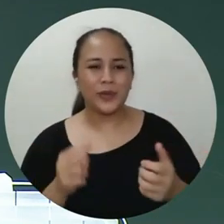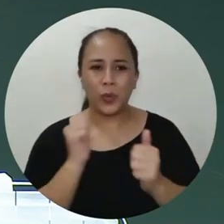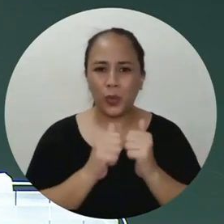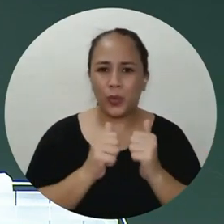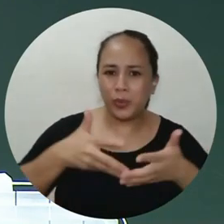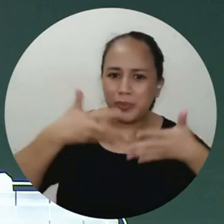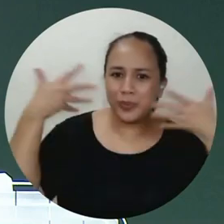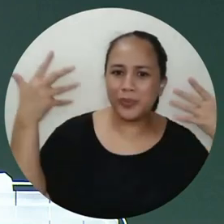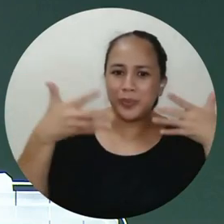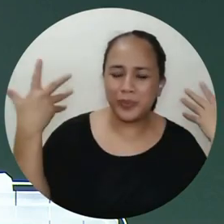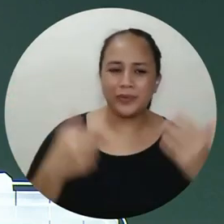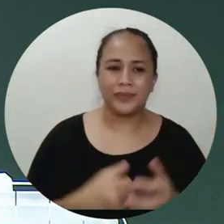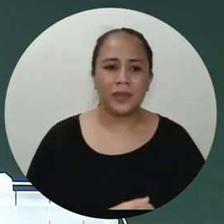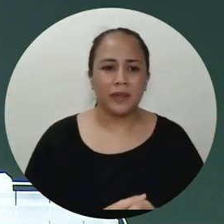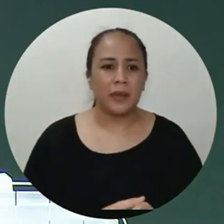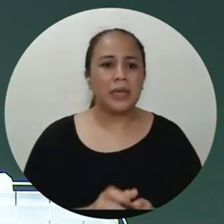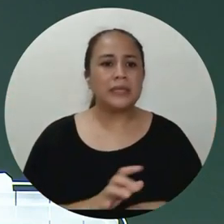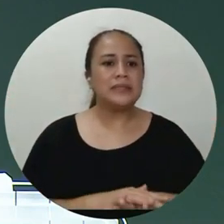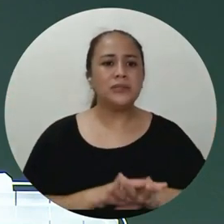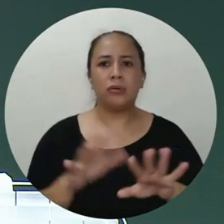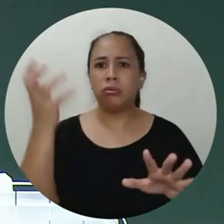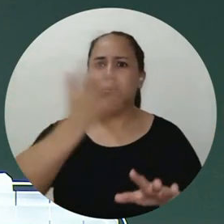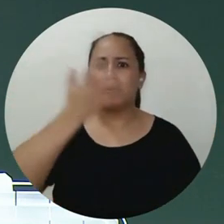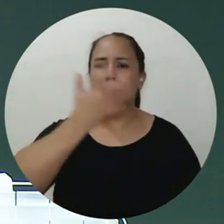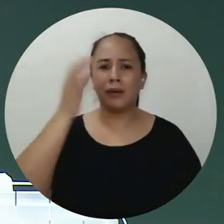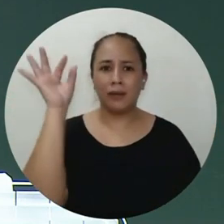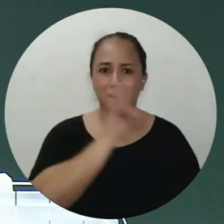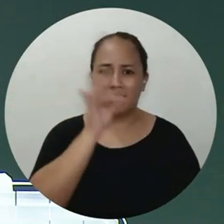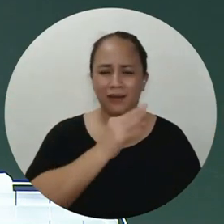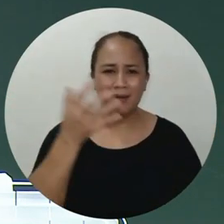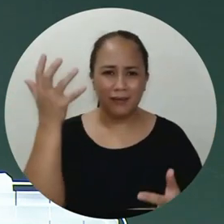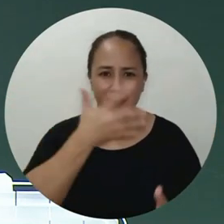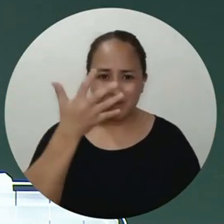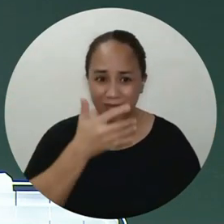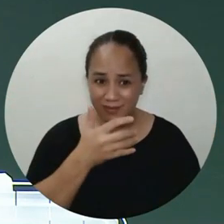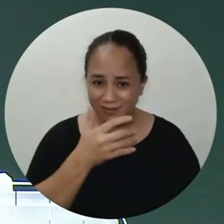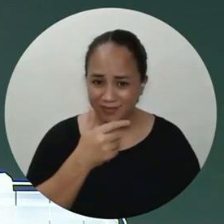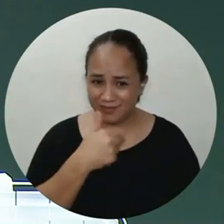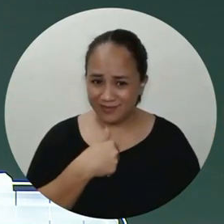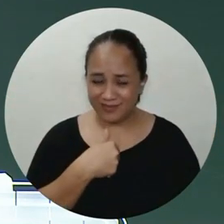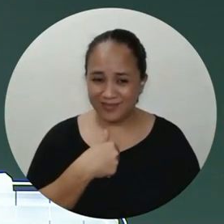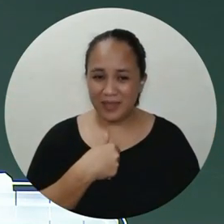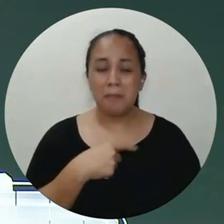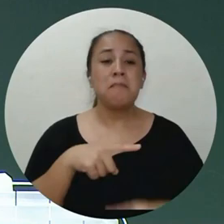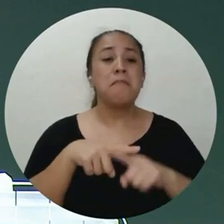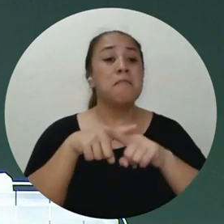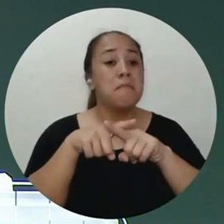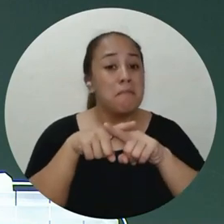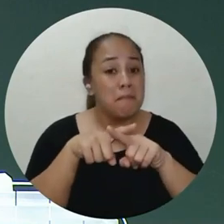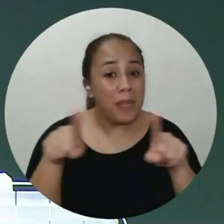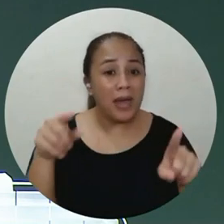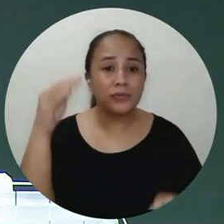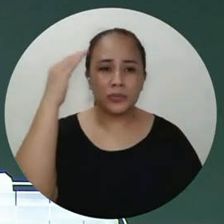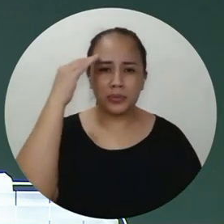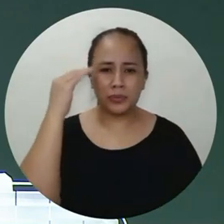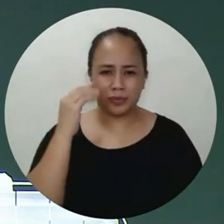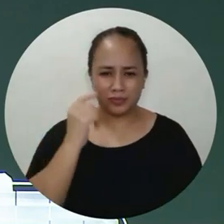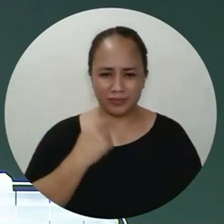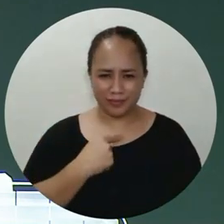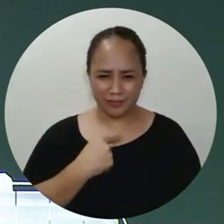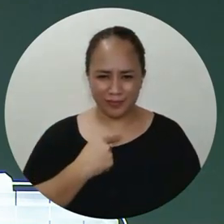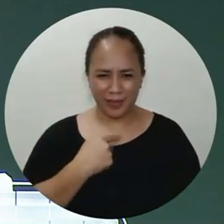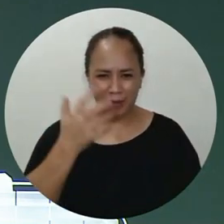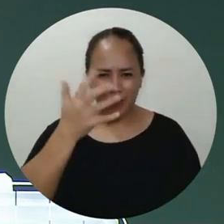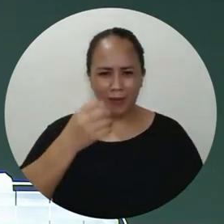없어. And they don't get angry easily. 한국 사람은 얼굴들이 다 무서워요. But Koreans, all their faces are very scary. 뭔가